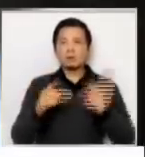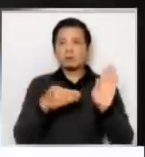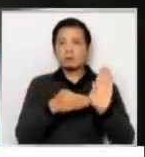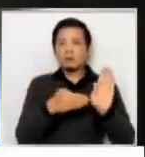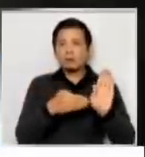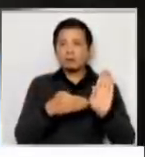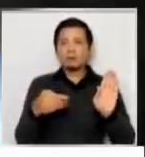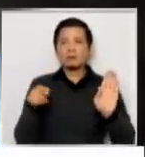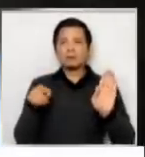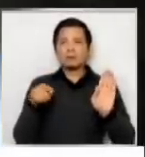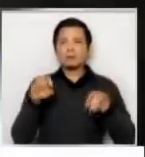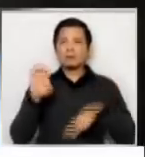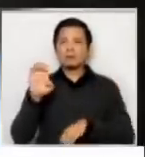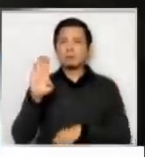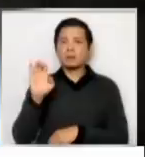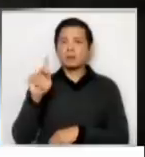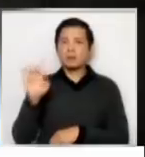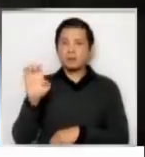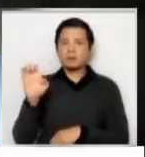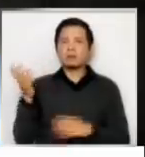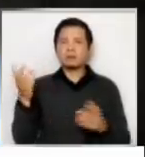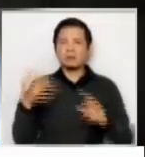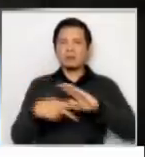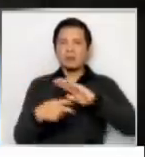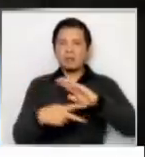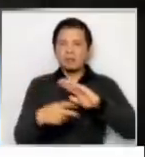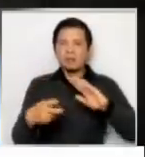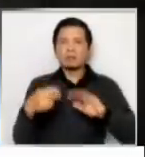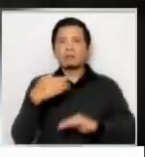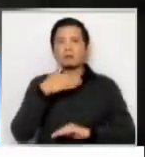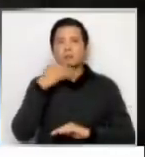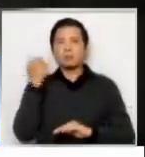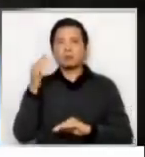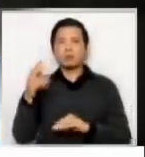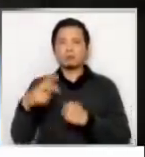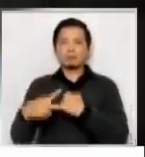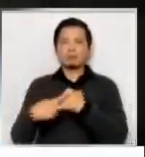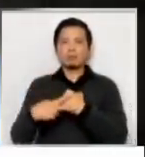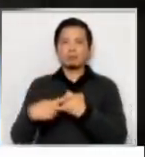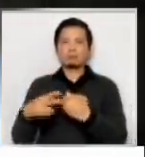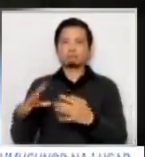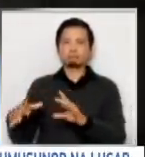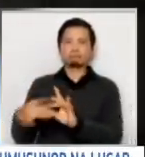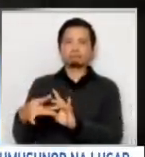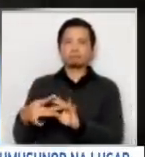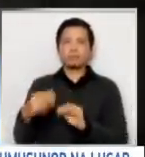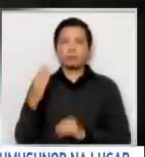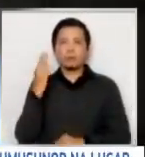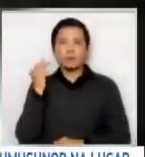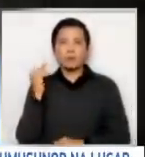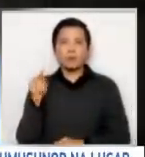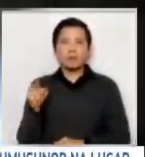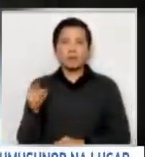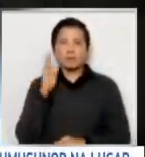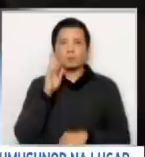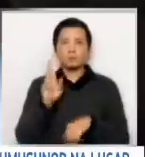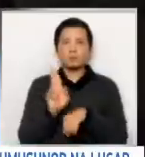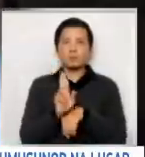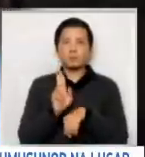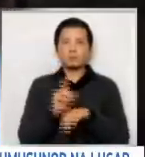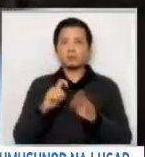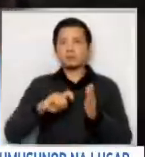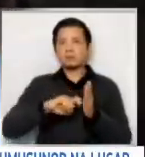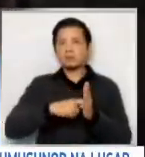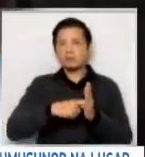may e-bikes, maganda siguro yung kadena po nila. Kasi kung gagamitin lang po yung talagang electronic lock lang po, yung manual lock